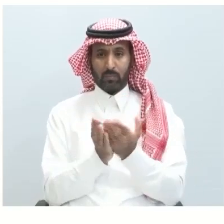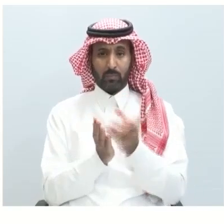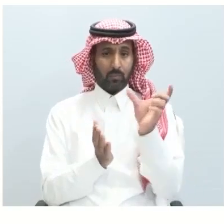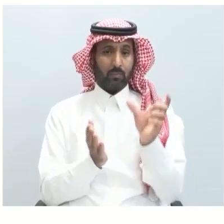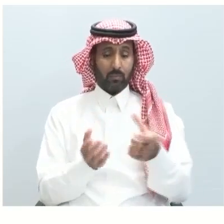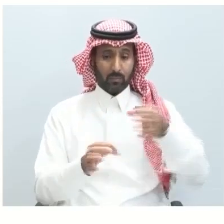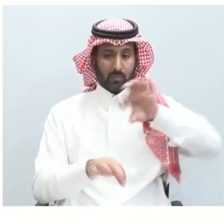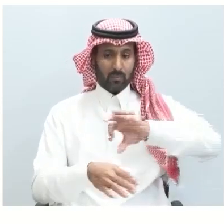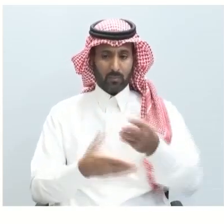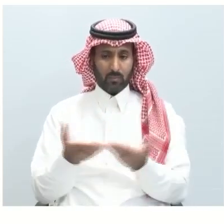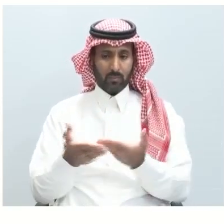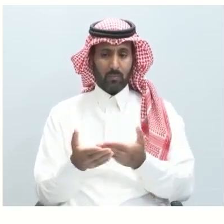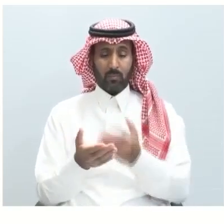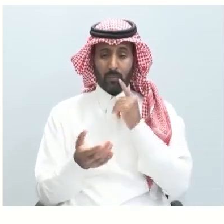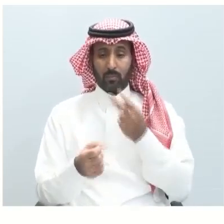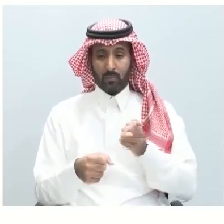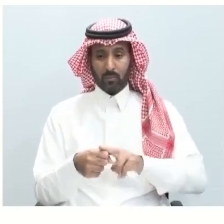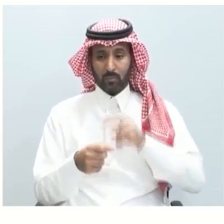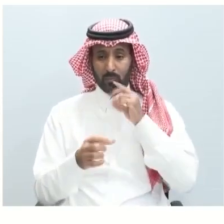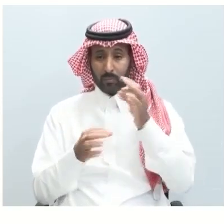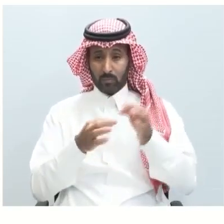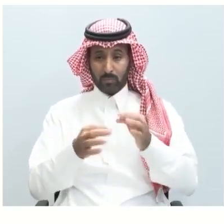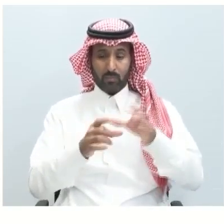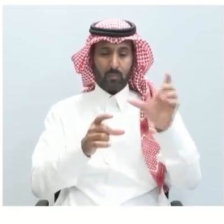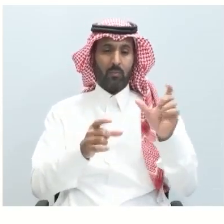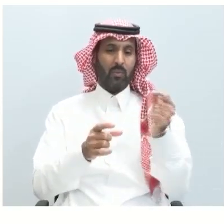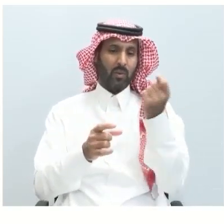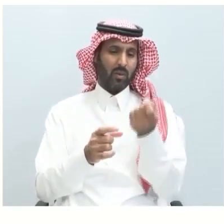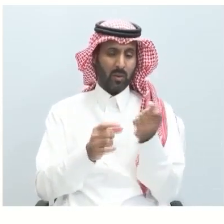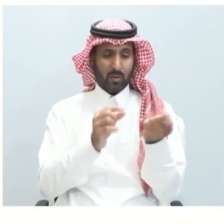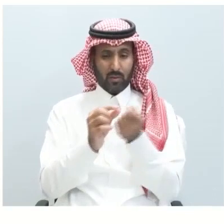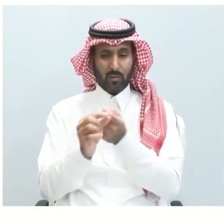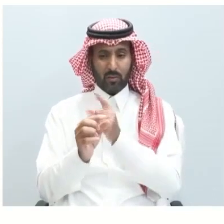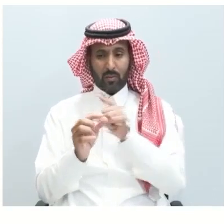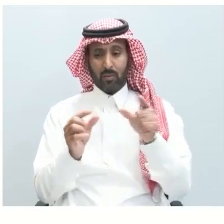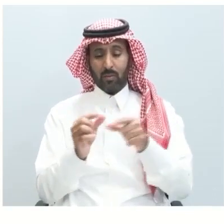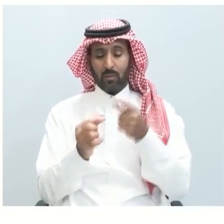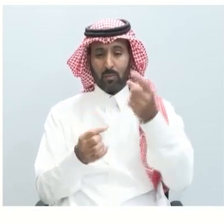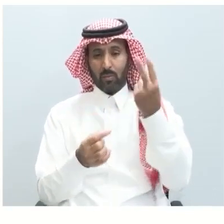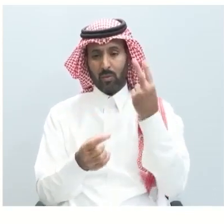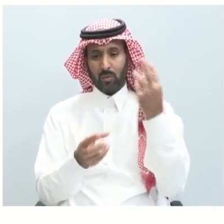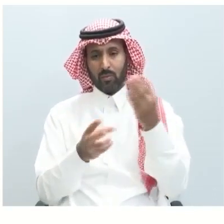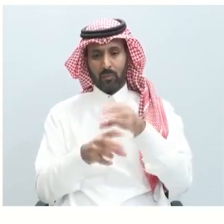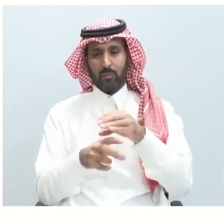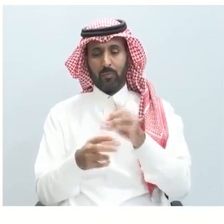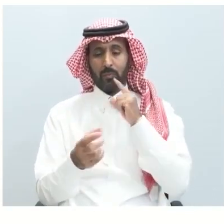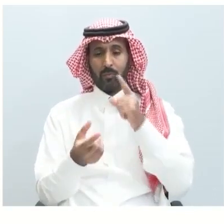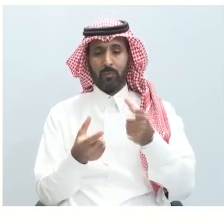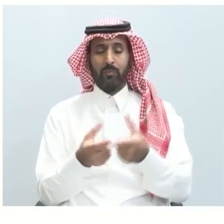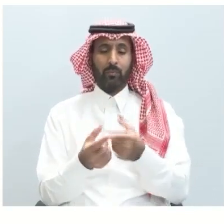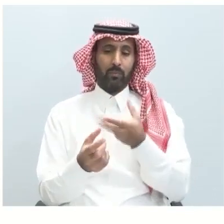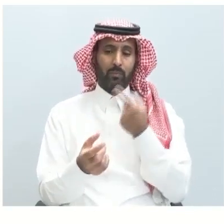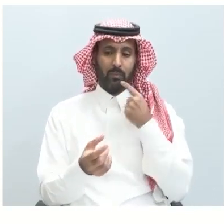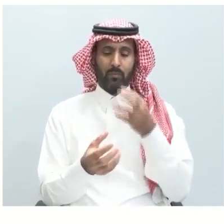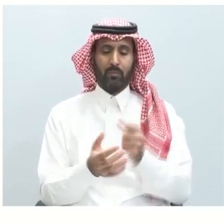التفاعل الكيميائي قلنا هو اعاده ترتيب الذرات لماده او اكثر ثم تعطيني مواد